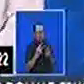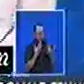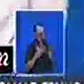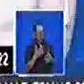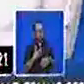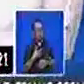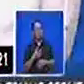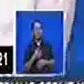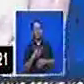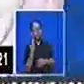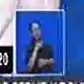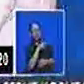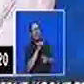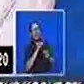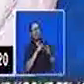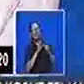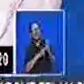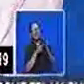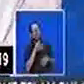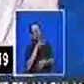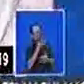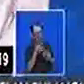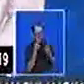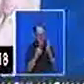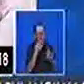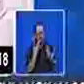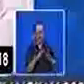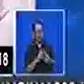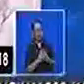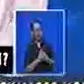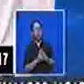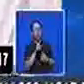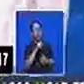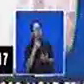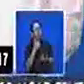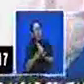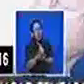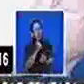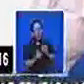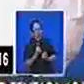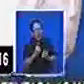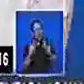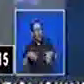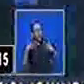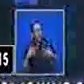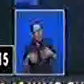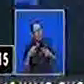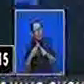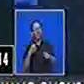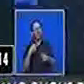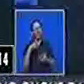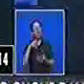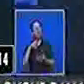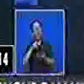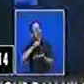ke sana melihat ada 3 segmen yang sedang dibangun. Dan ini adalah ikhtiar luar biasa dari Kota Pekalongan dan Kabupaten